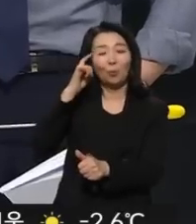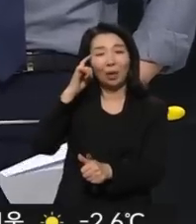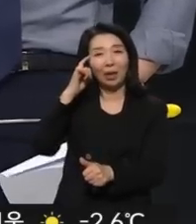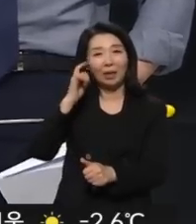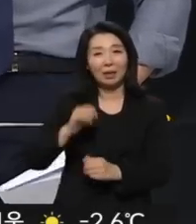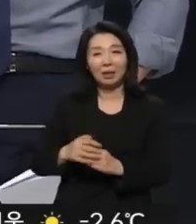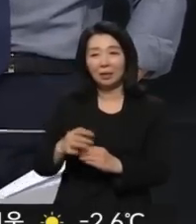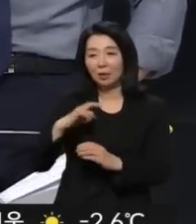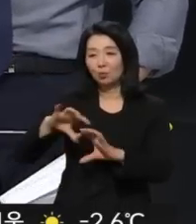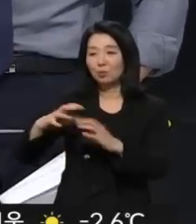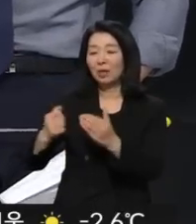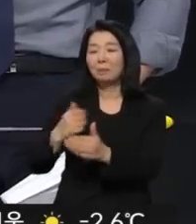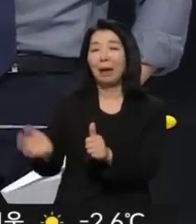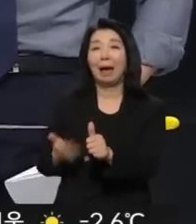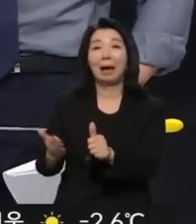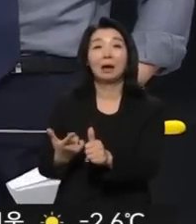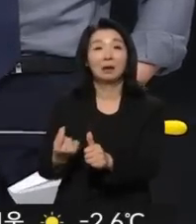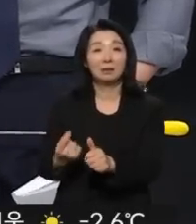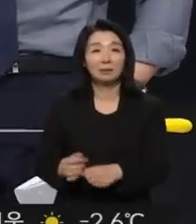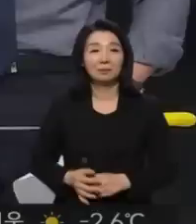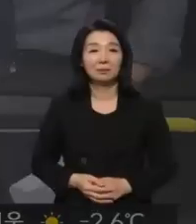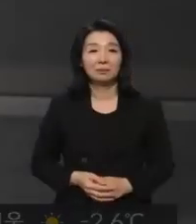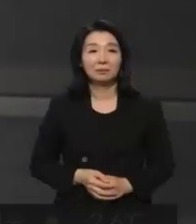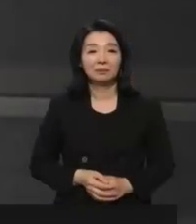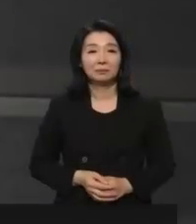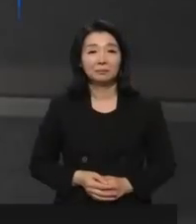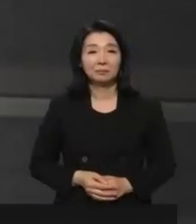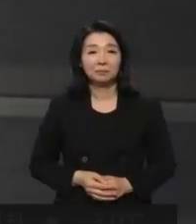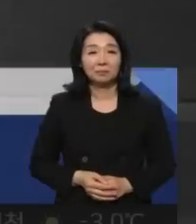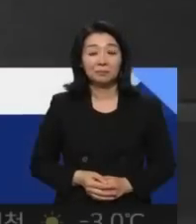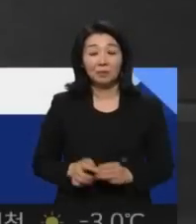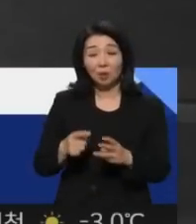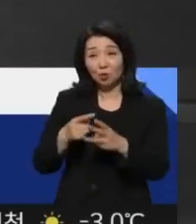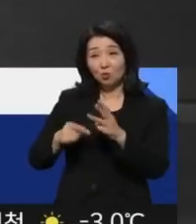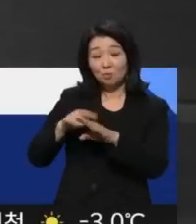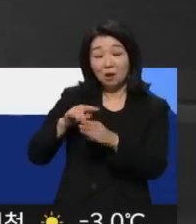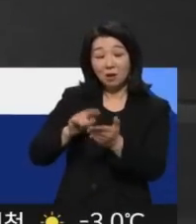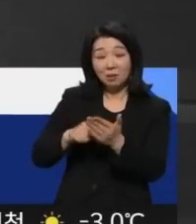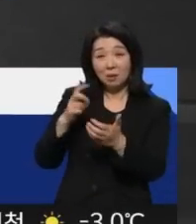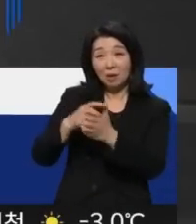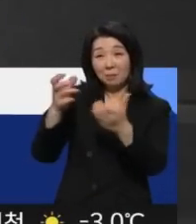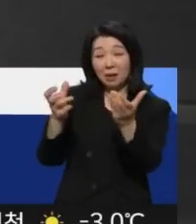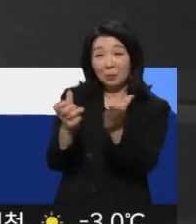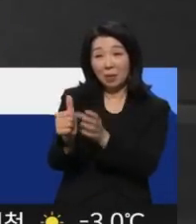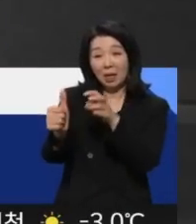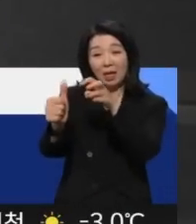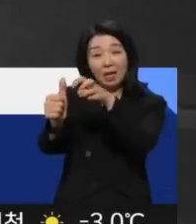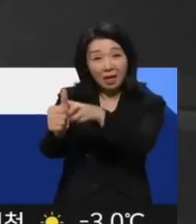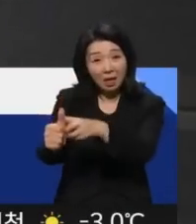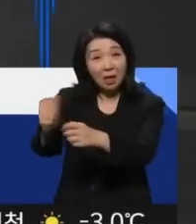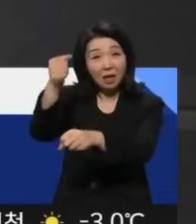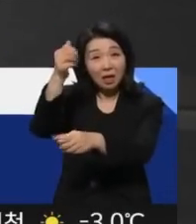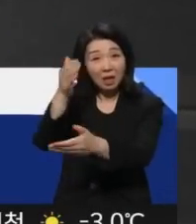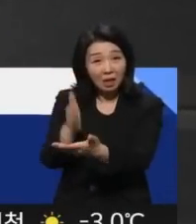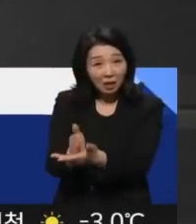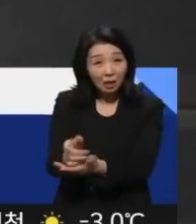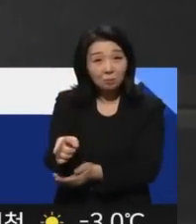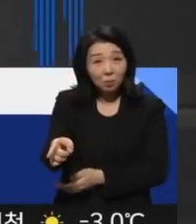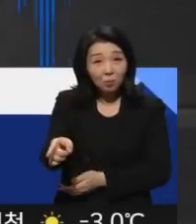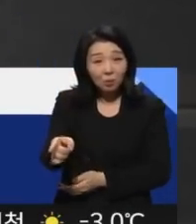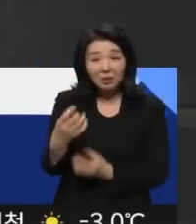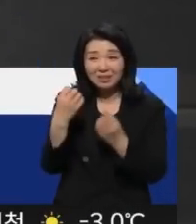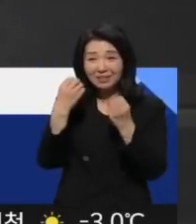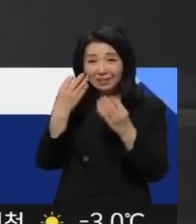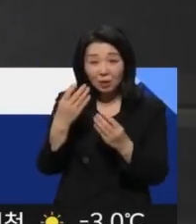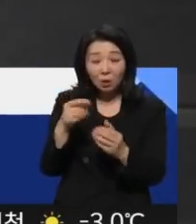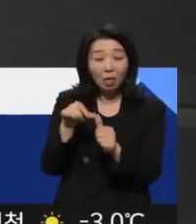내부는 일종의 바람에 가깝습니다. 윤심을 한동훈 장관에게 실어주지 않겠느냐, 그래서 완전 새 판을 짜지 않겠느냐, 뭐 이런